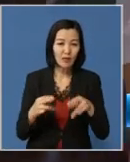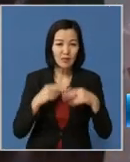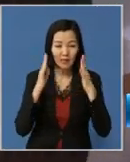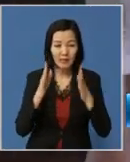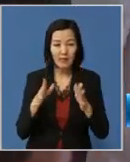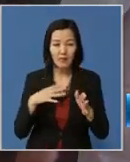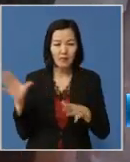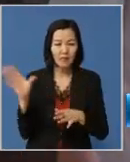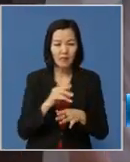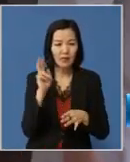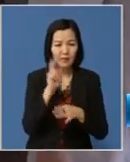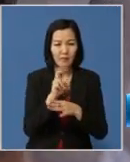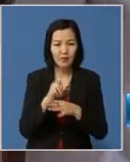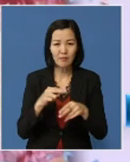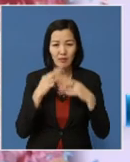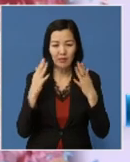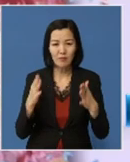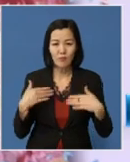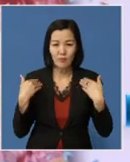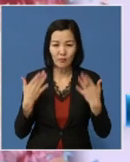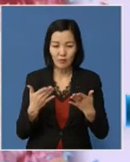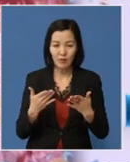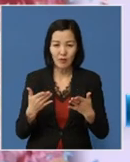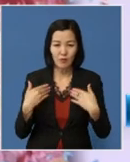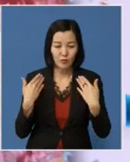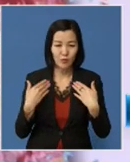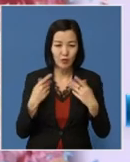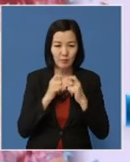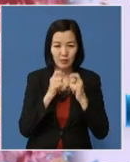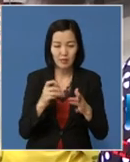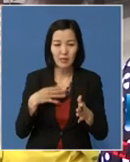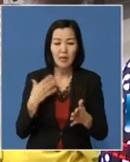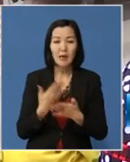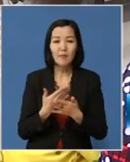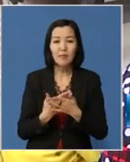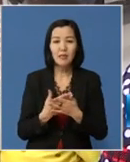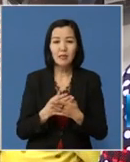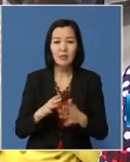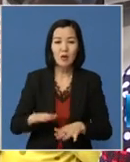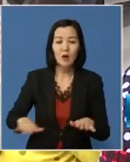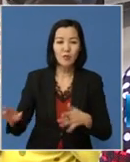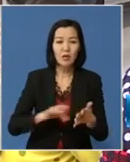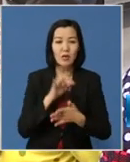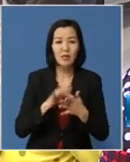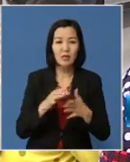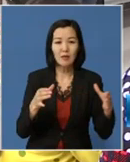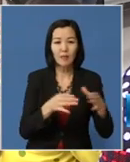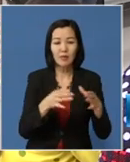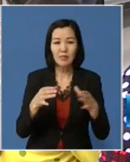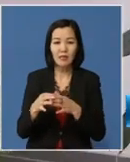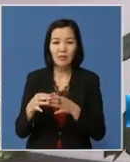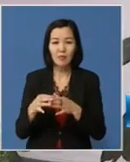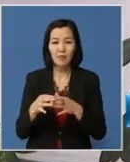жоқ. Бәр-бәріне қандай да бір назар бөліп, мерекелік көңіл күйлерін арттырды. Мәселен, аудан қалаларда партия бөлімшелері